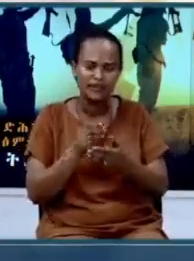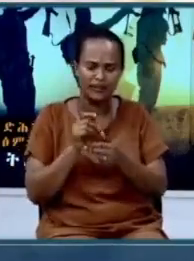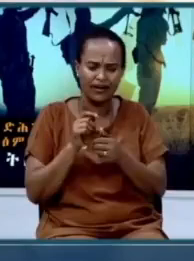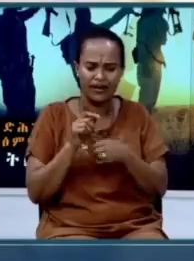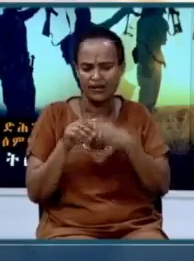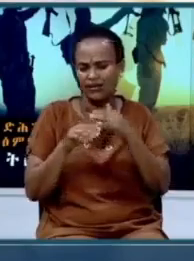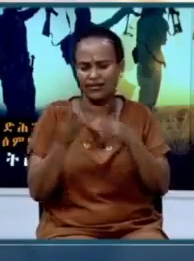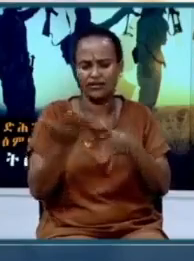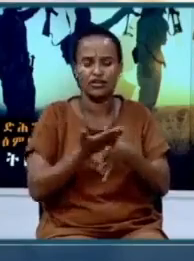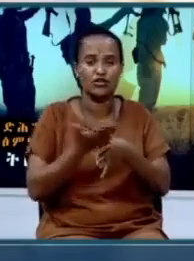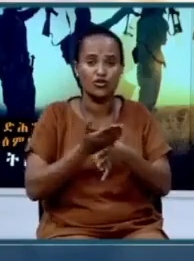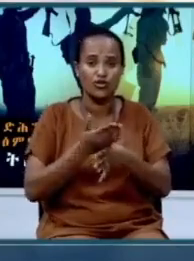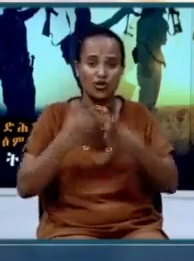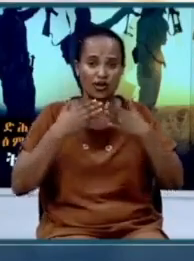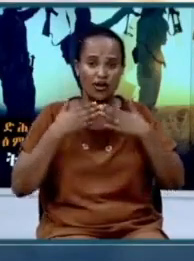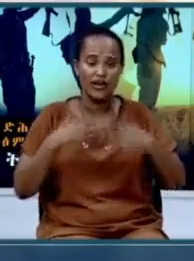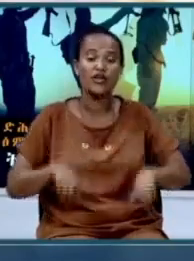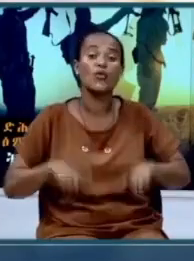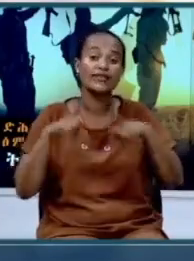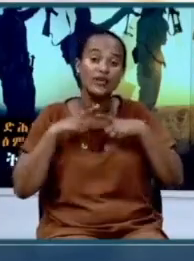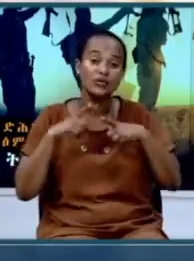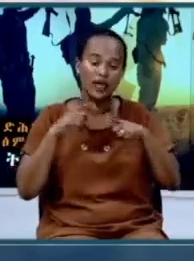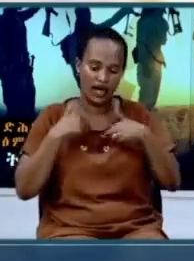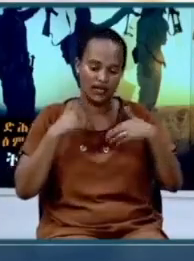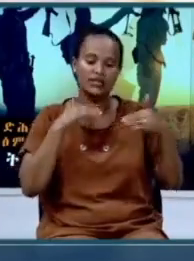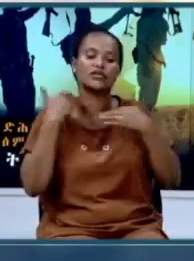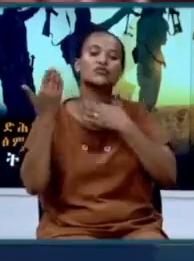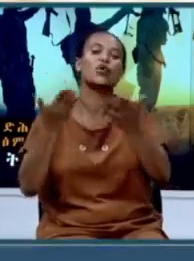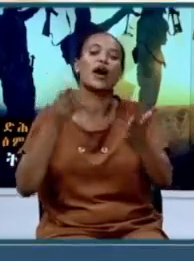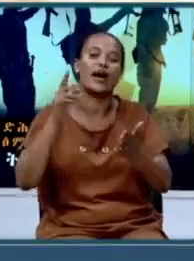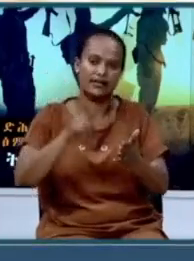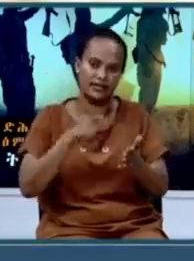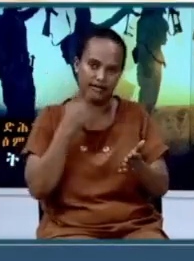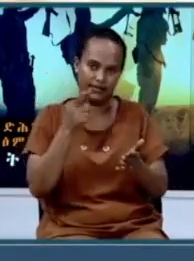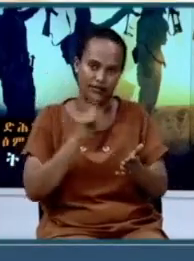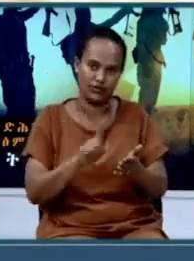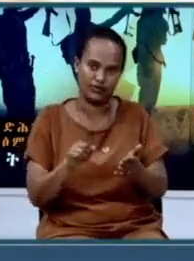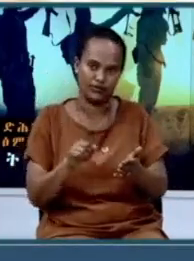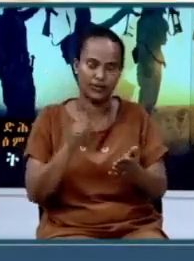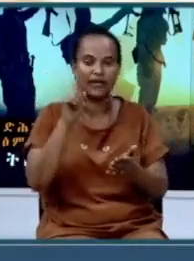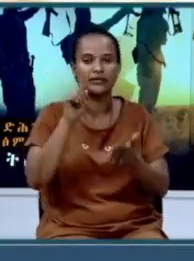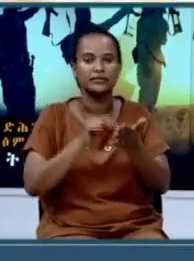ኣይኮነን ኣካል ሂወተይ እውን ህዝበይ ድሒኑ ኣነ ክስዎ ኣለኒ ኢሉ ወፂኡ ነይሩ